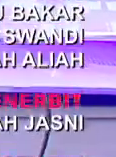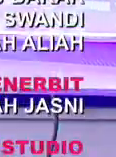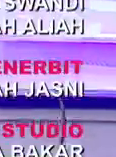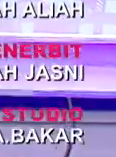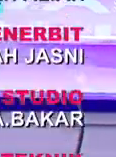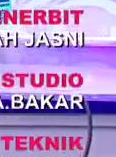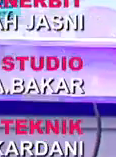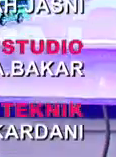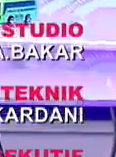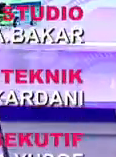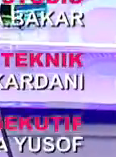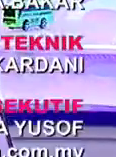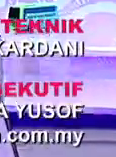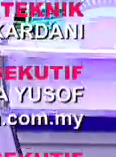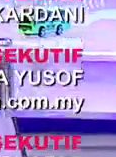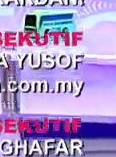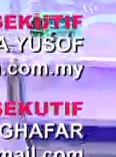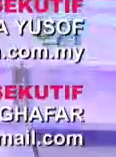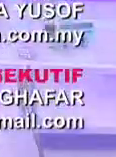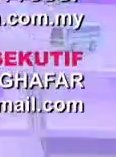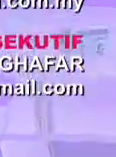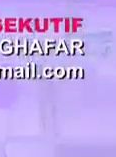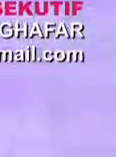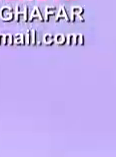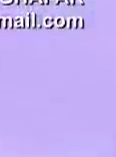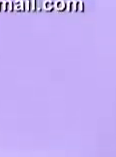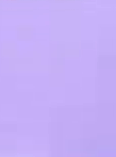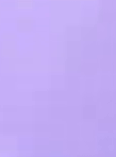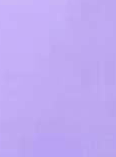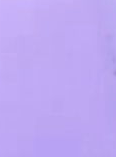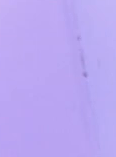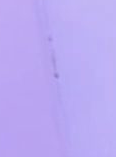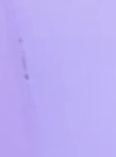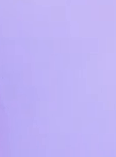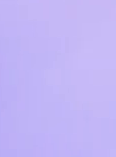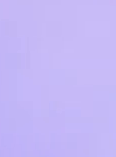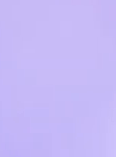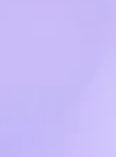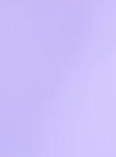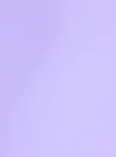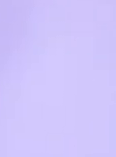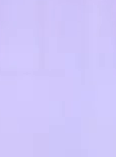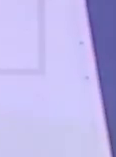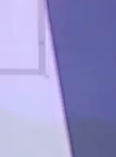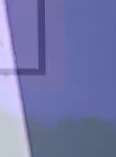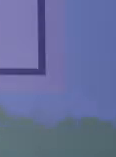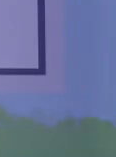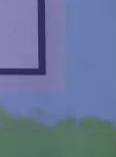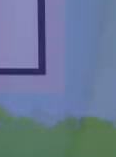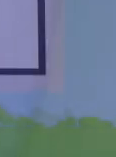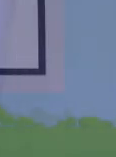dapat tolak 6 jadi dua lima telah dua jadi